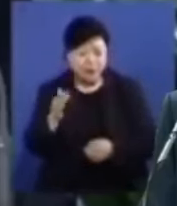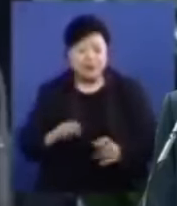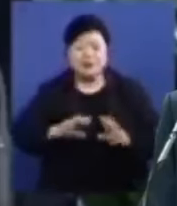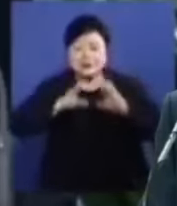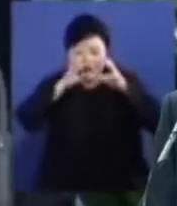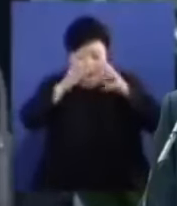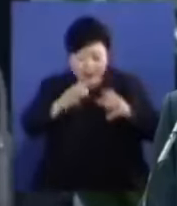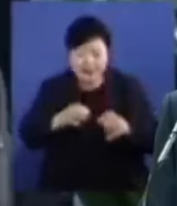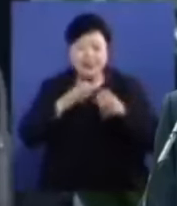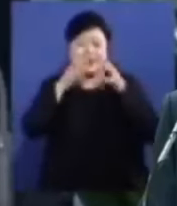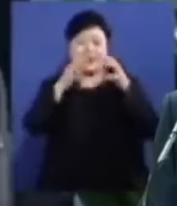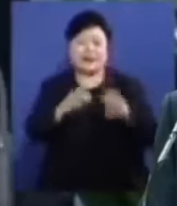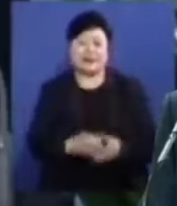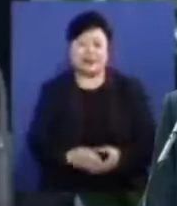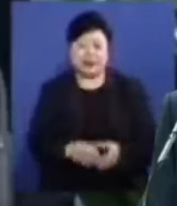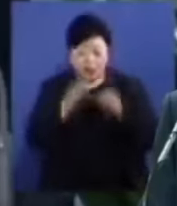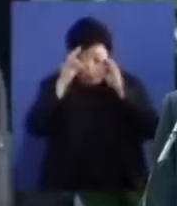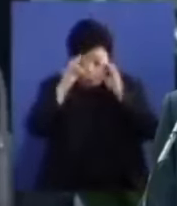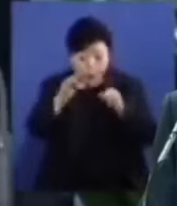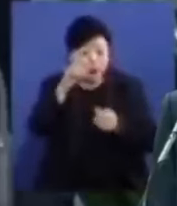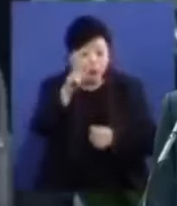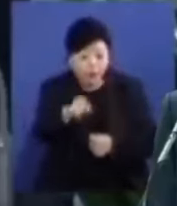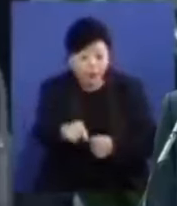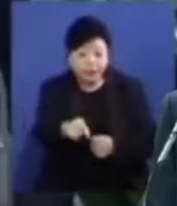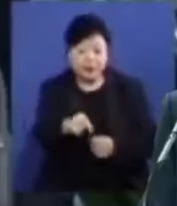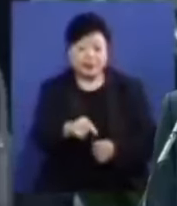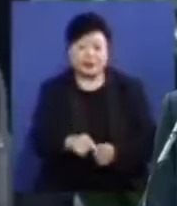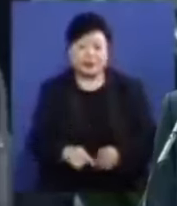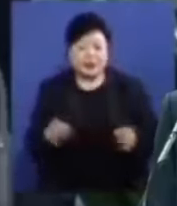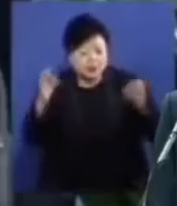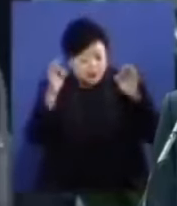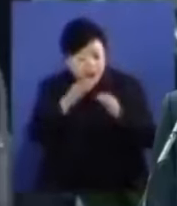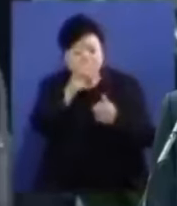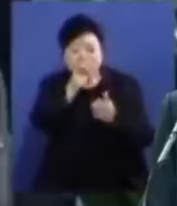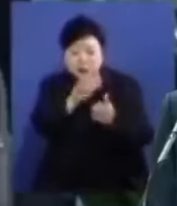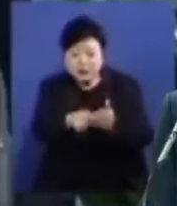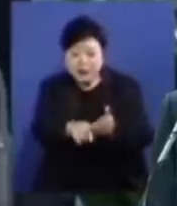세상에 눈에 보이는 것이 사라질 때